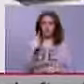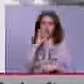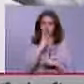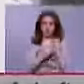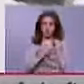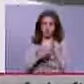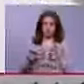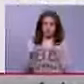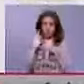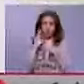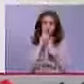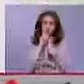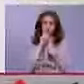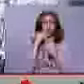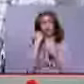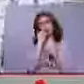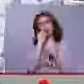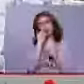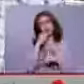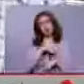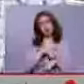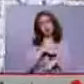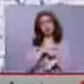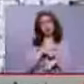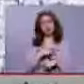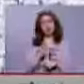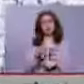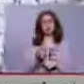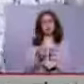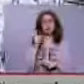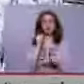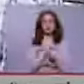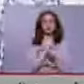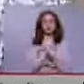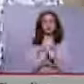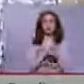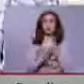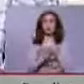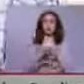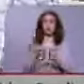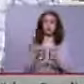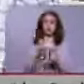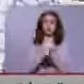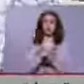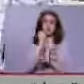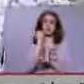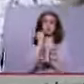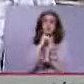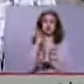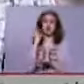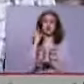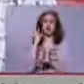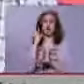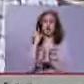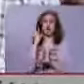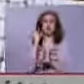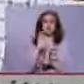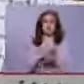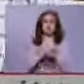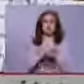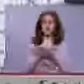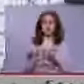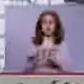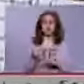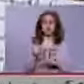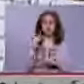تعبانه، عندها حساسيه وكشف لها. مفيش فرص عمل للشباب خالص. مفيش فرص عمل، كل الشباب الخريجين واللي معاهم دبلومات